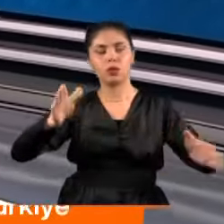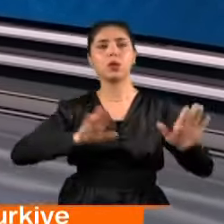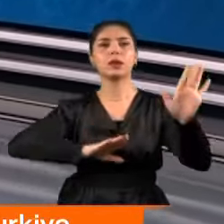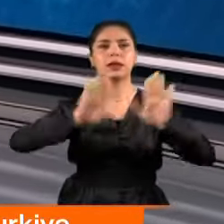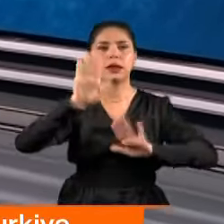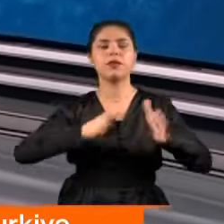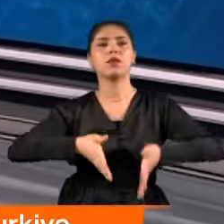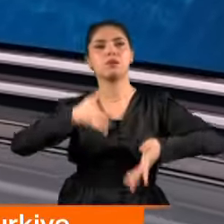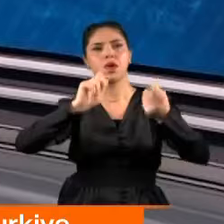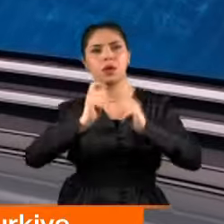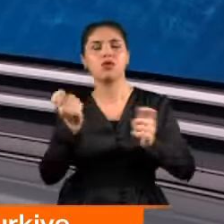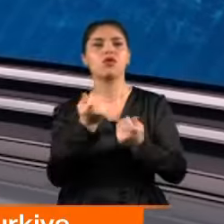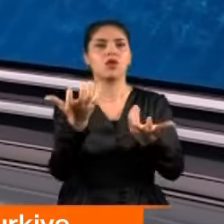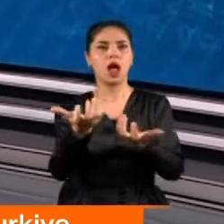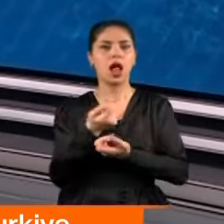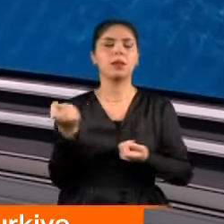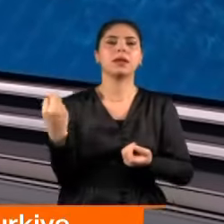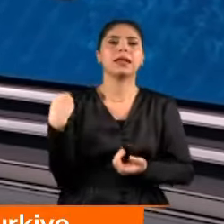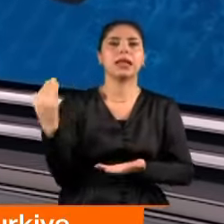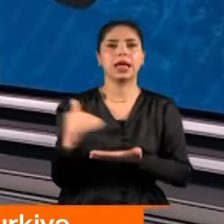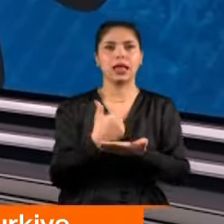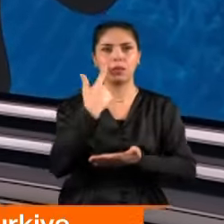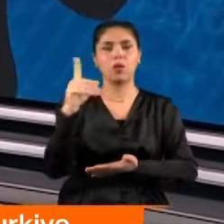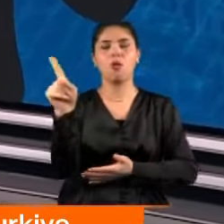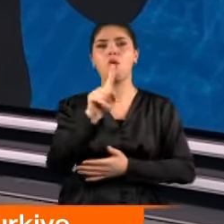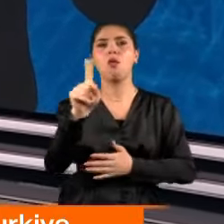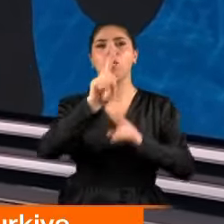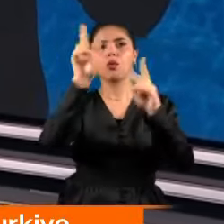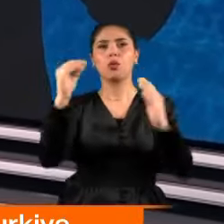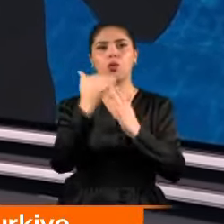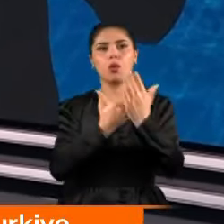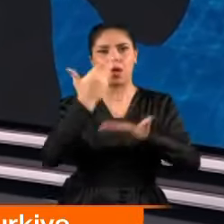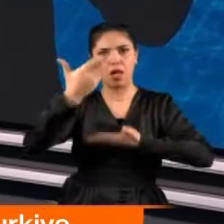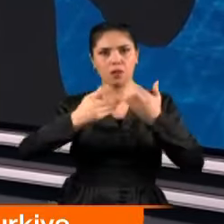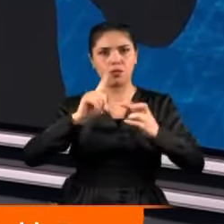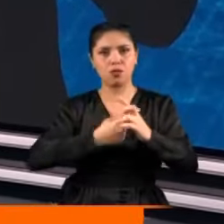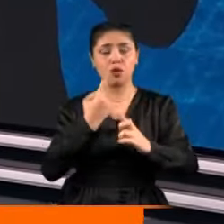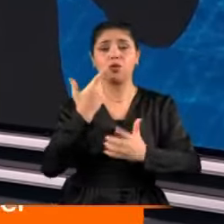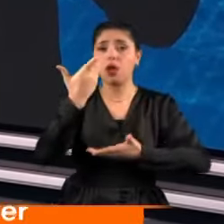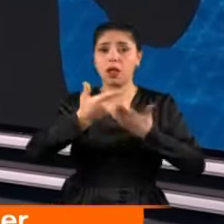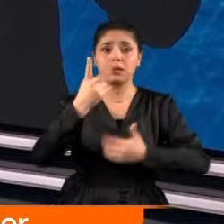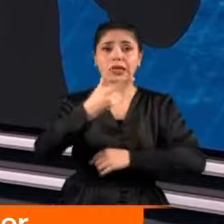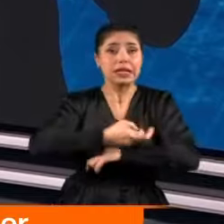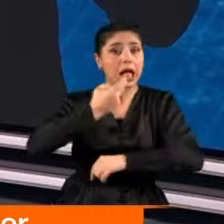dönüşüme, istihdamdan yeni yatırımlara kadar 10 başlıkta anlattığı projelerin anlatımı 2 saat sürdü.